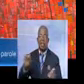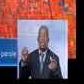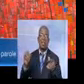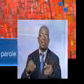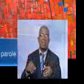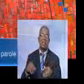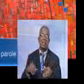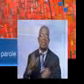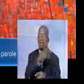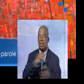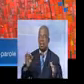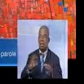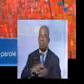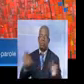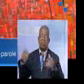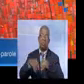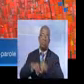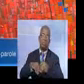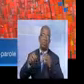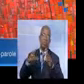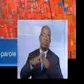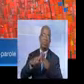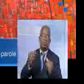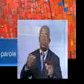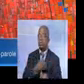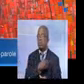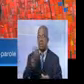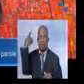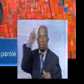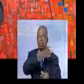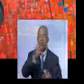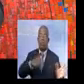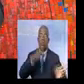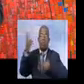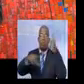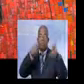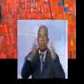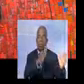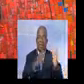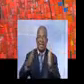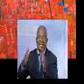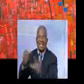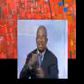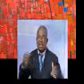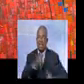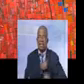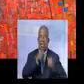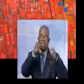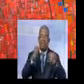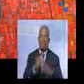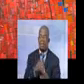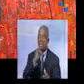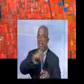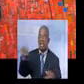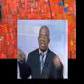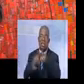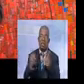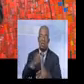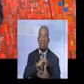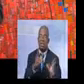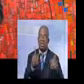défense, l'institution des commandements militaires régionaux de défense. Il y a les